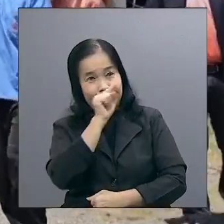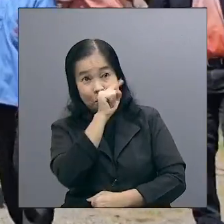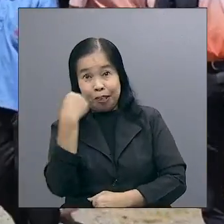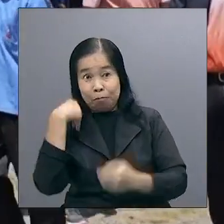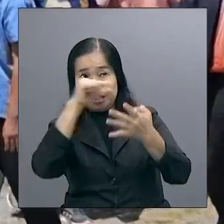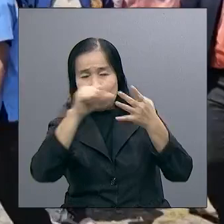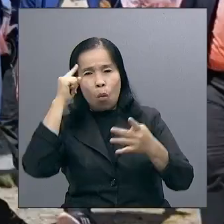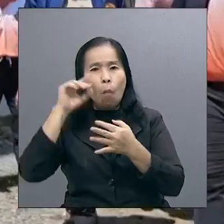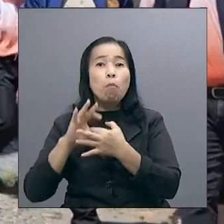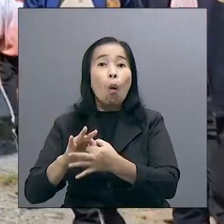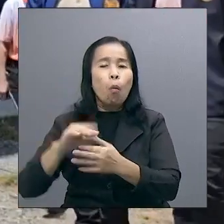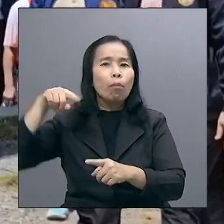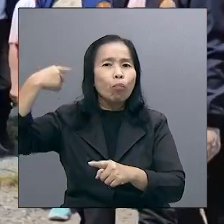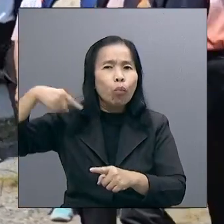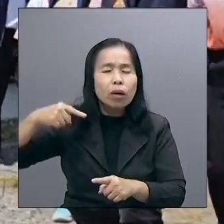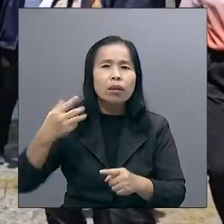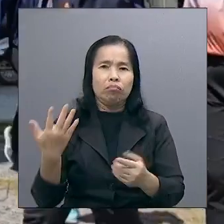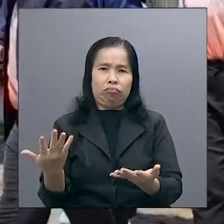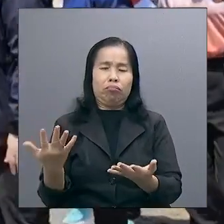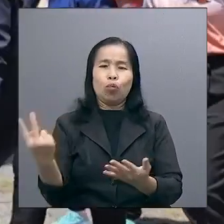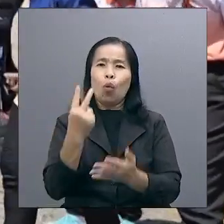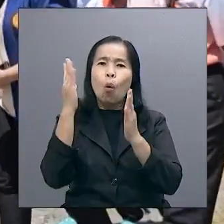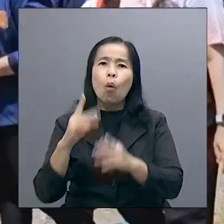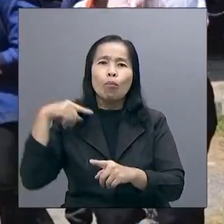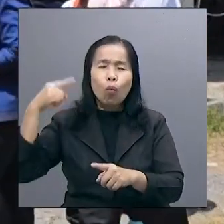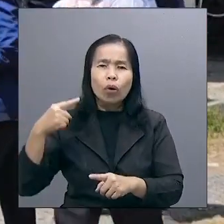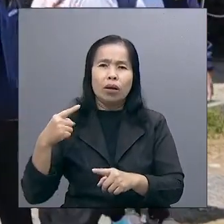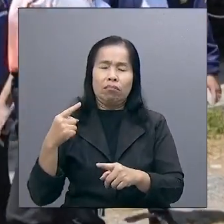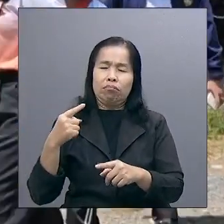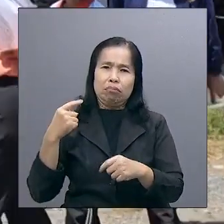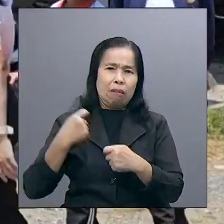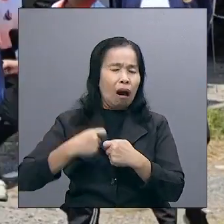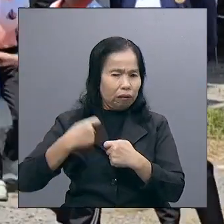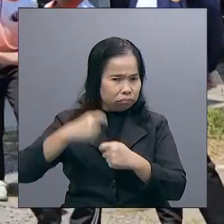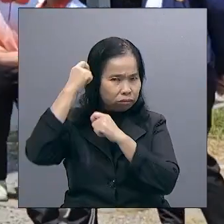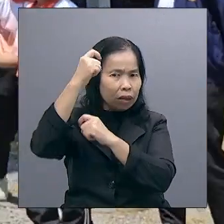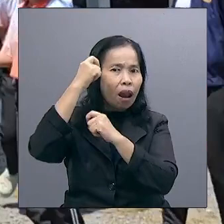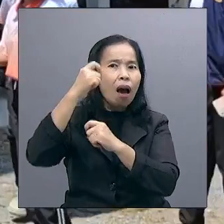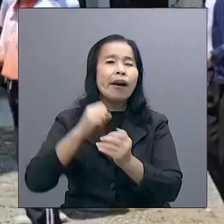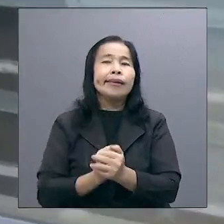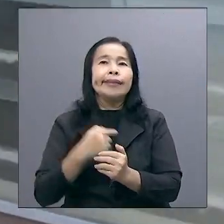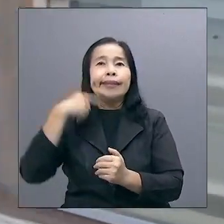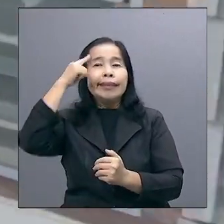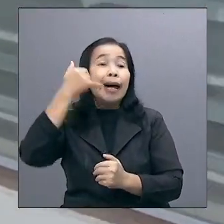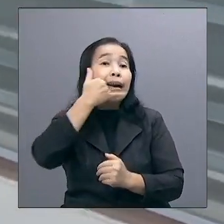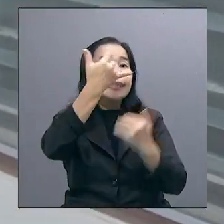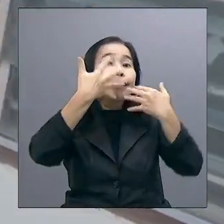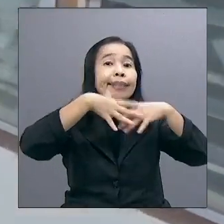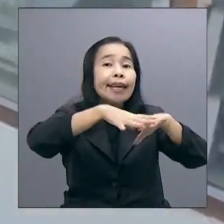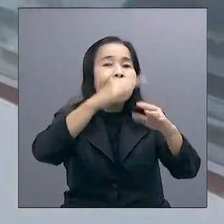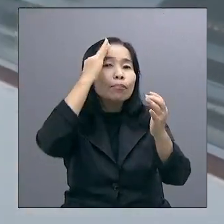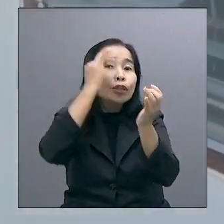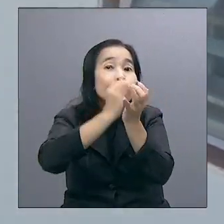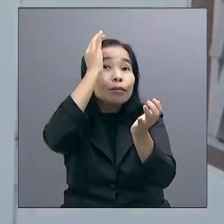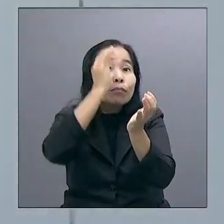งเรองของคามปลดภัยแล้วกอยากให้เดอกเด็นัเรีนทสองคนมีส Host ควเป็อยู่ที่ดีขึ้นซึ่มการประสานกับพตรวัตีชาน ช